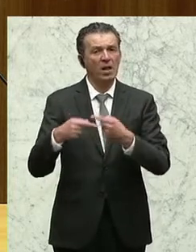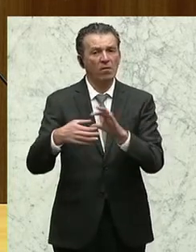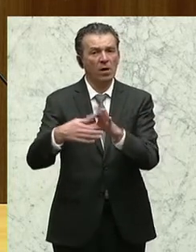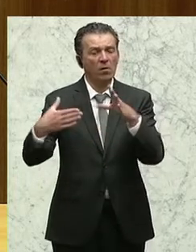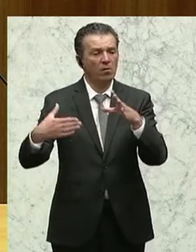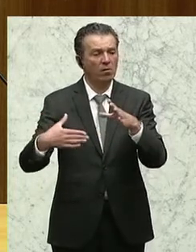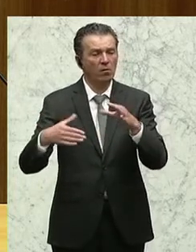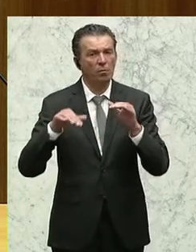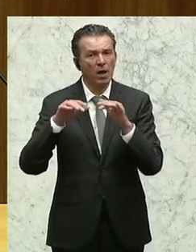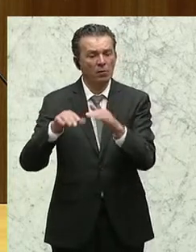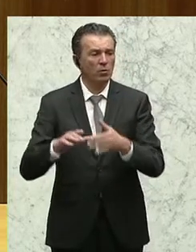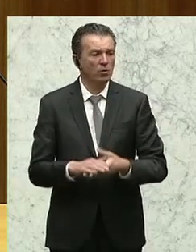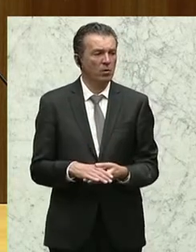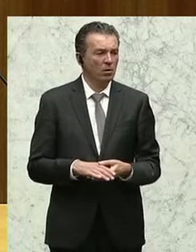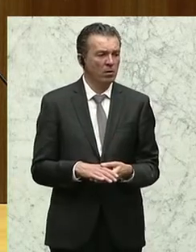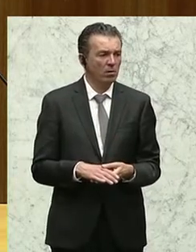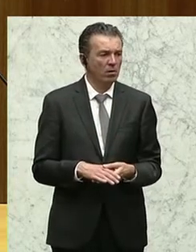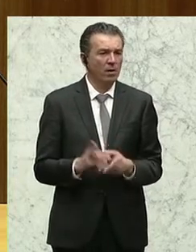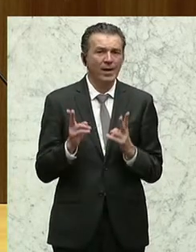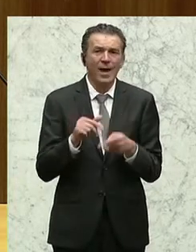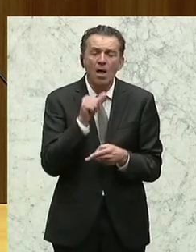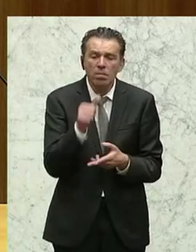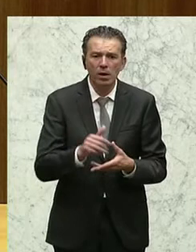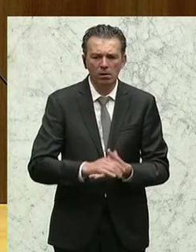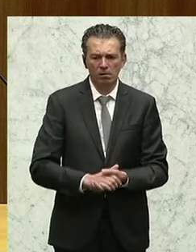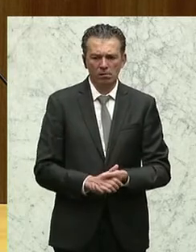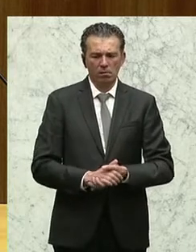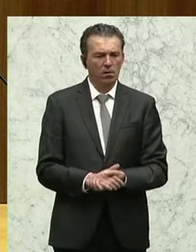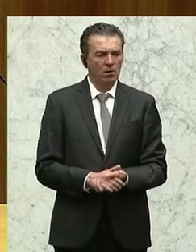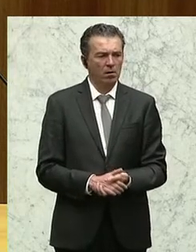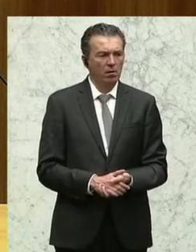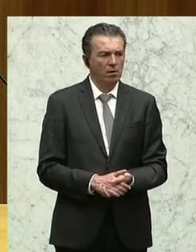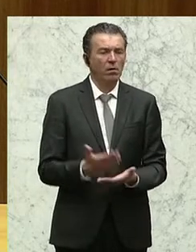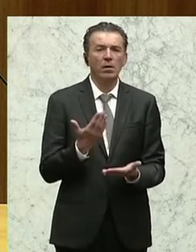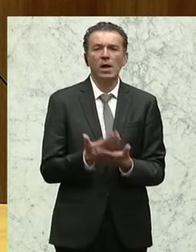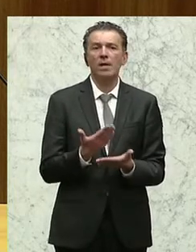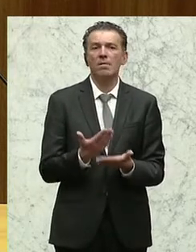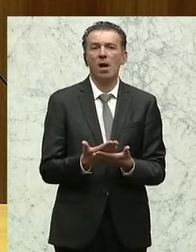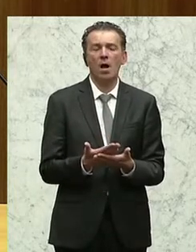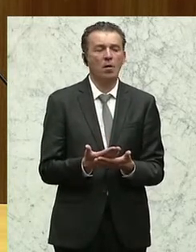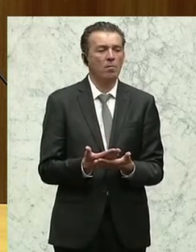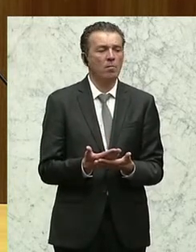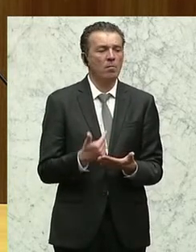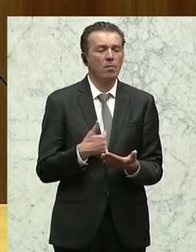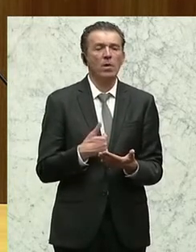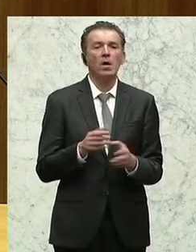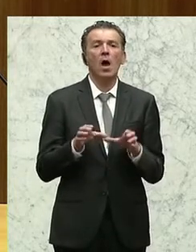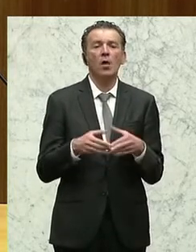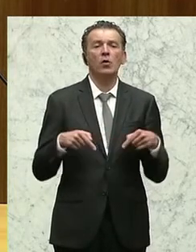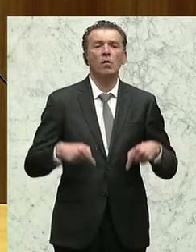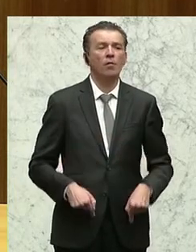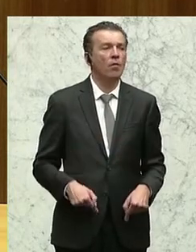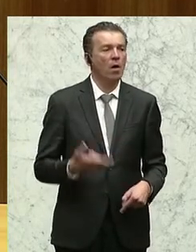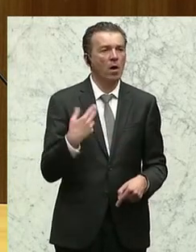der Autonomie zu bewirken, das er gar nicht kann. Ich habe deshalb den Vorsitzenden,